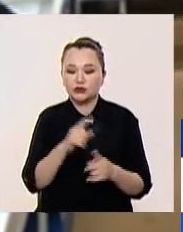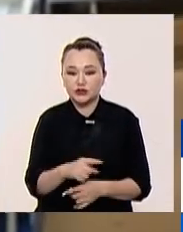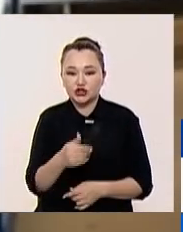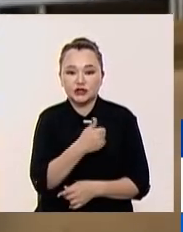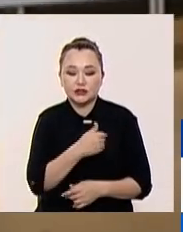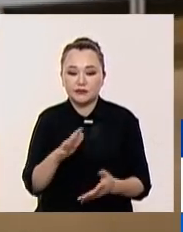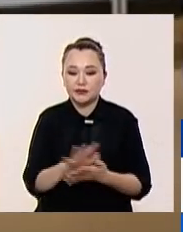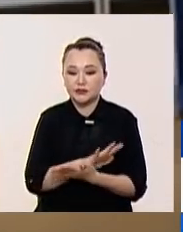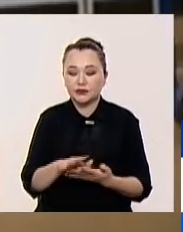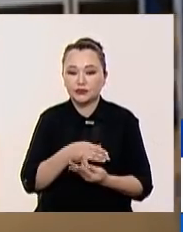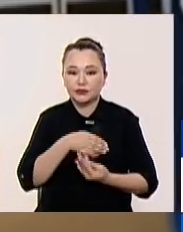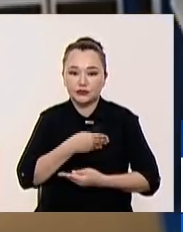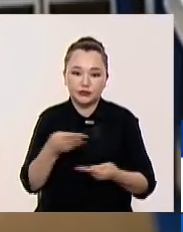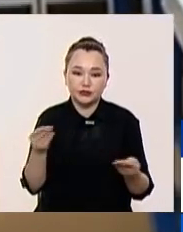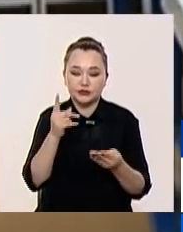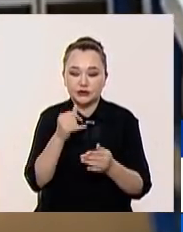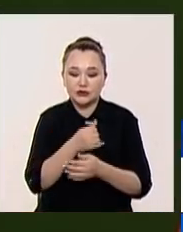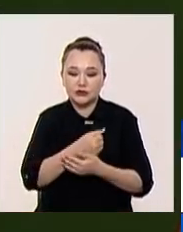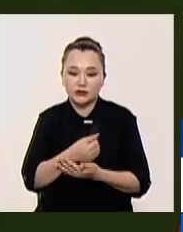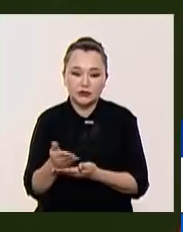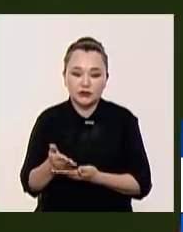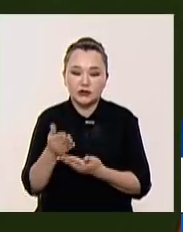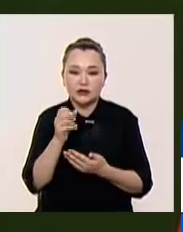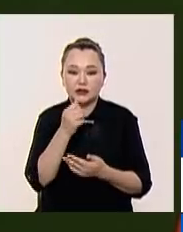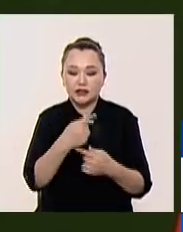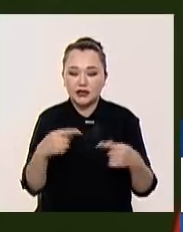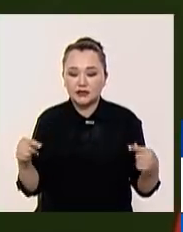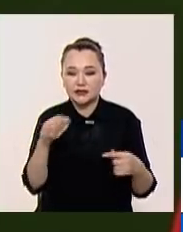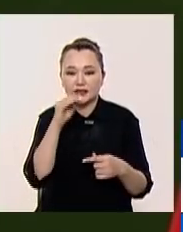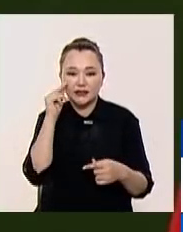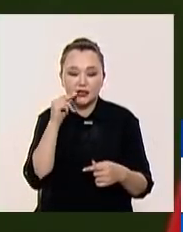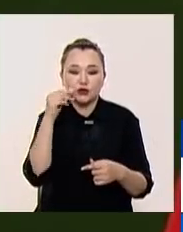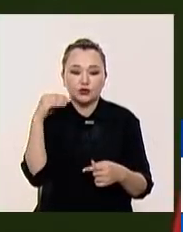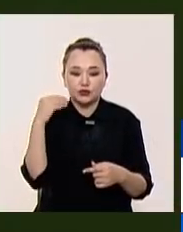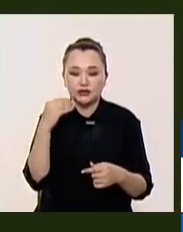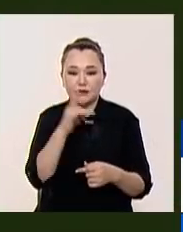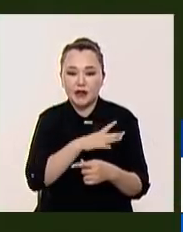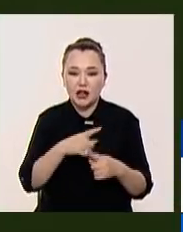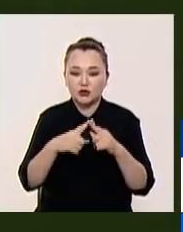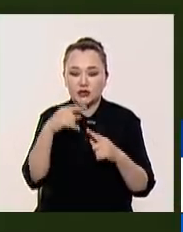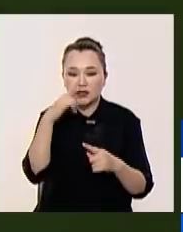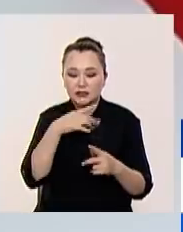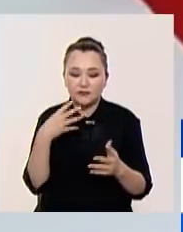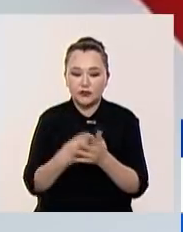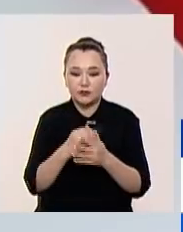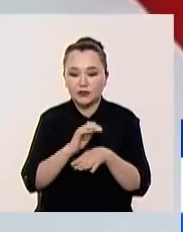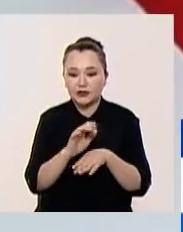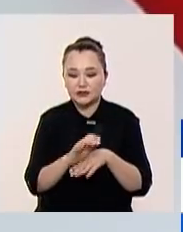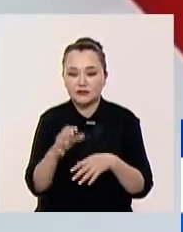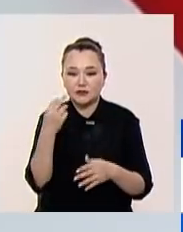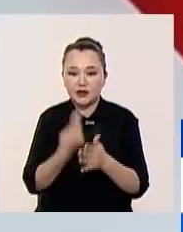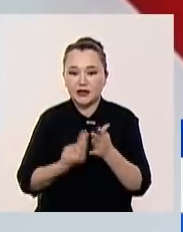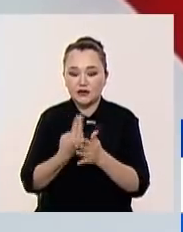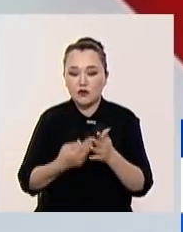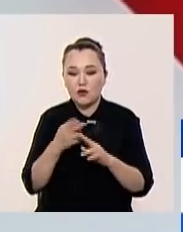была бесплатной. Но из-за огромного ассортимента ее аналогов из Китая, Турции, Белоруссии казахстанские производители проигрывают,